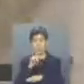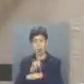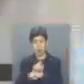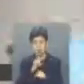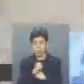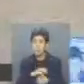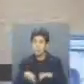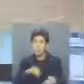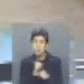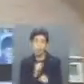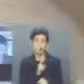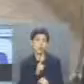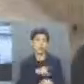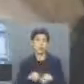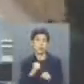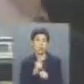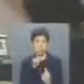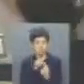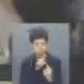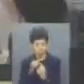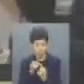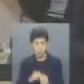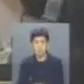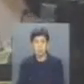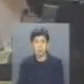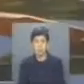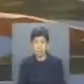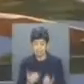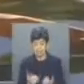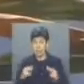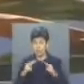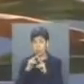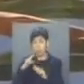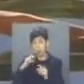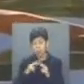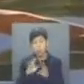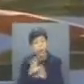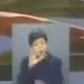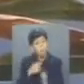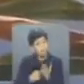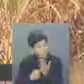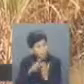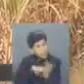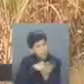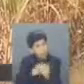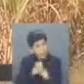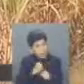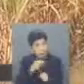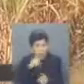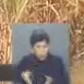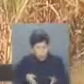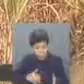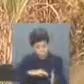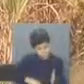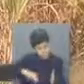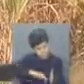ำกับดูแลและการบริหารโดยตรงขณะที่กระทรวงมหาดไทยนะคะก็จะเสนอแผนการขุดลอกคลองป้องกันน้ำท่วม